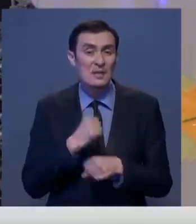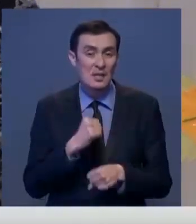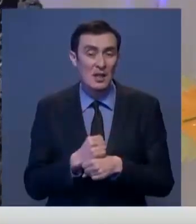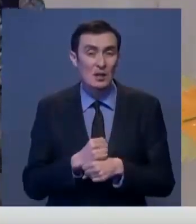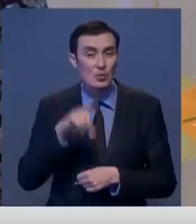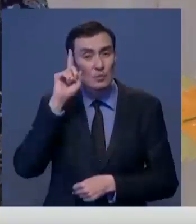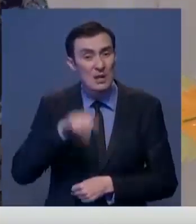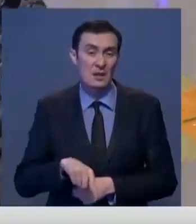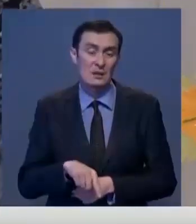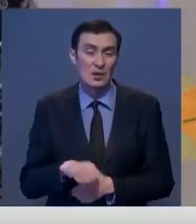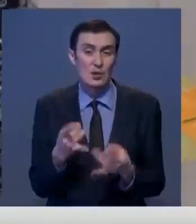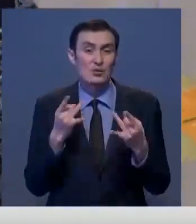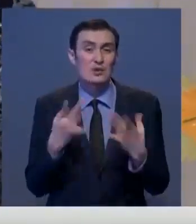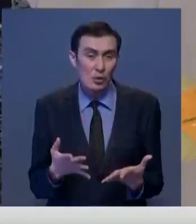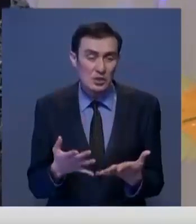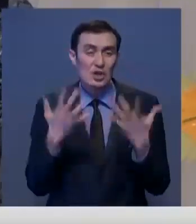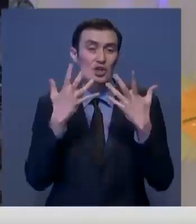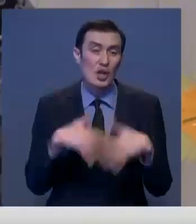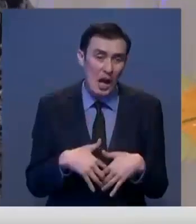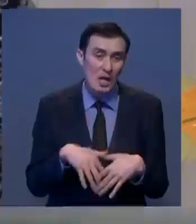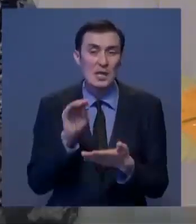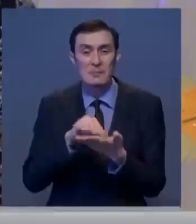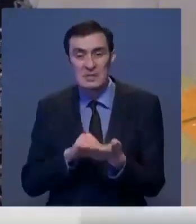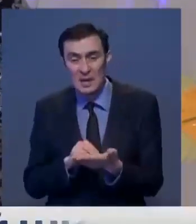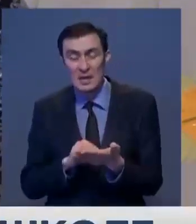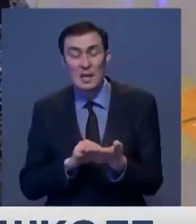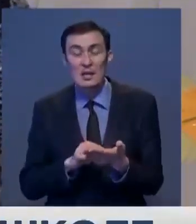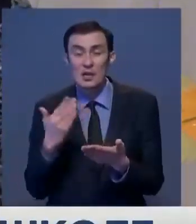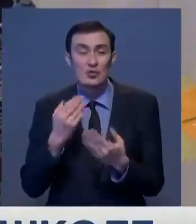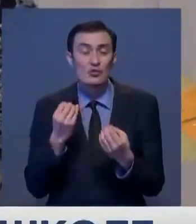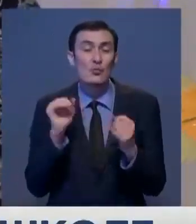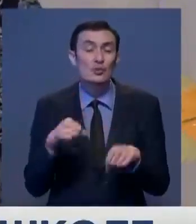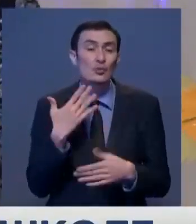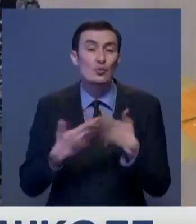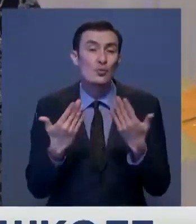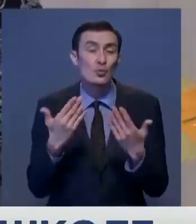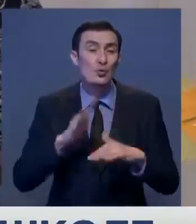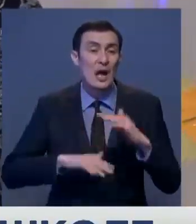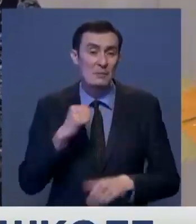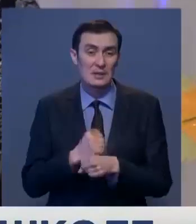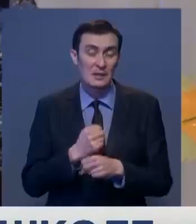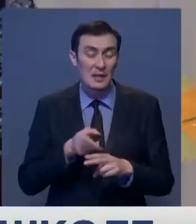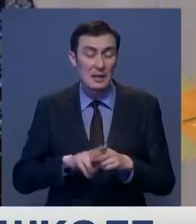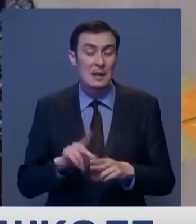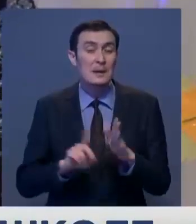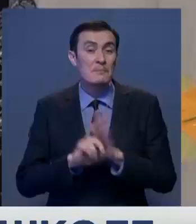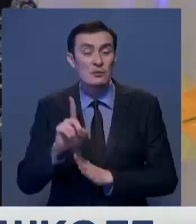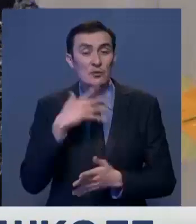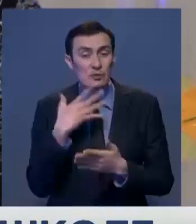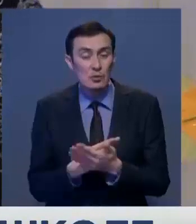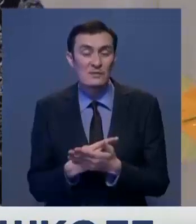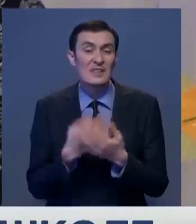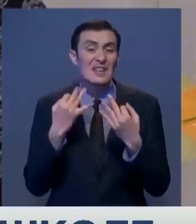Не просто посчитать, не просто написать что-то. Он может делать что-то. Это первый шаг к его